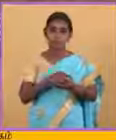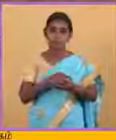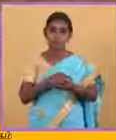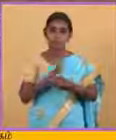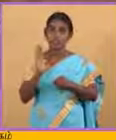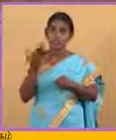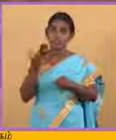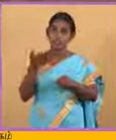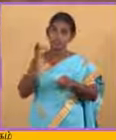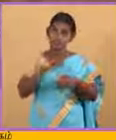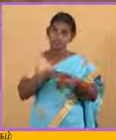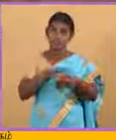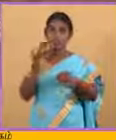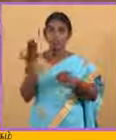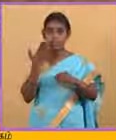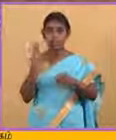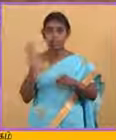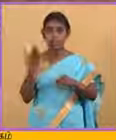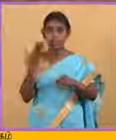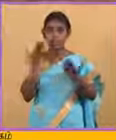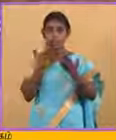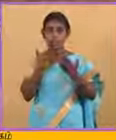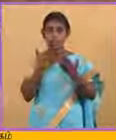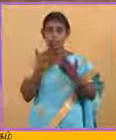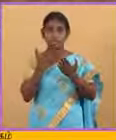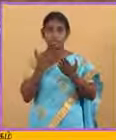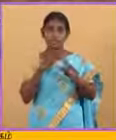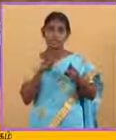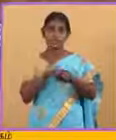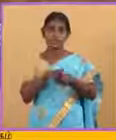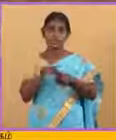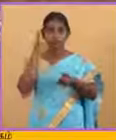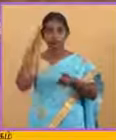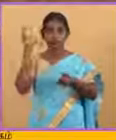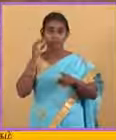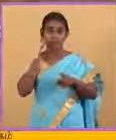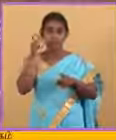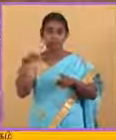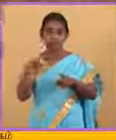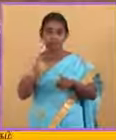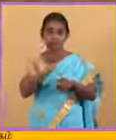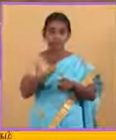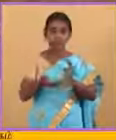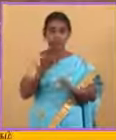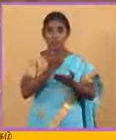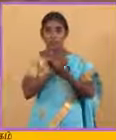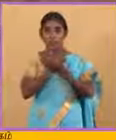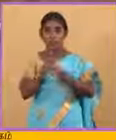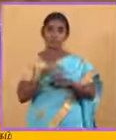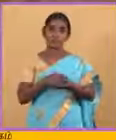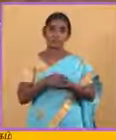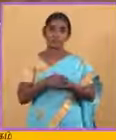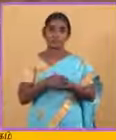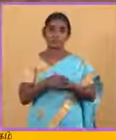தமிழ் மீதும் தமிழ் கற்ற புலவர்கள் மீதும் எவ்வளவு பற்று கொண்டுள்ளார் என்பதை உங்கள் முன் சொல்ல விரும்புகிறேன் மாணவர் செல்வங்களே. அதாவது